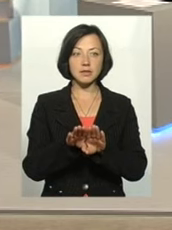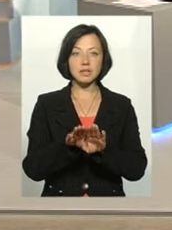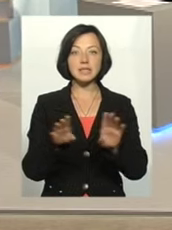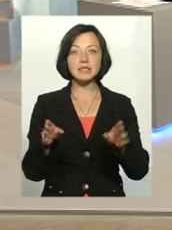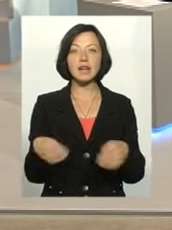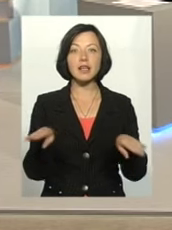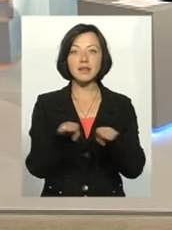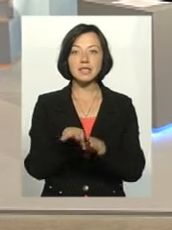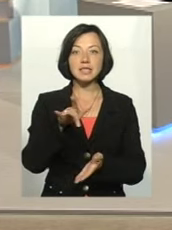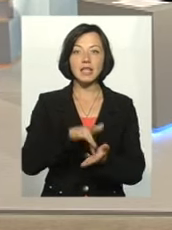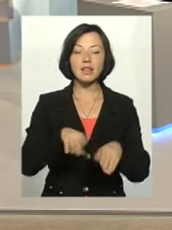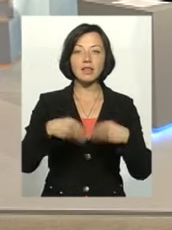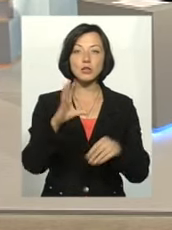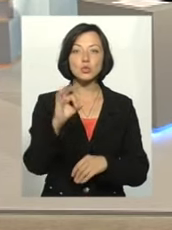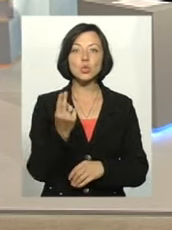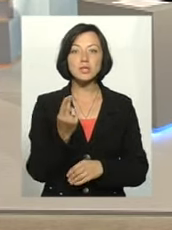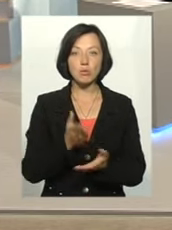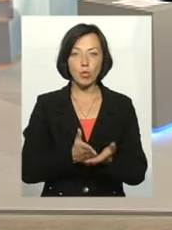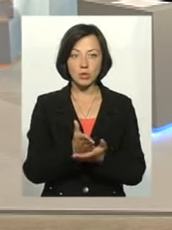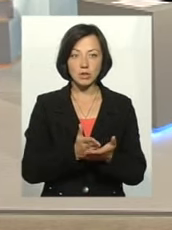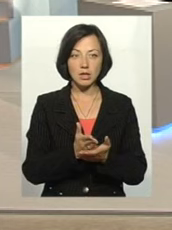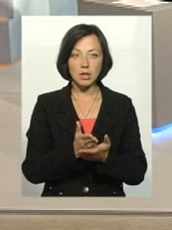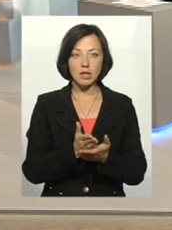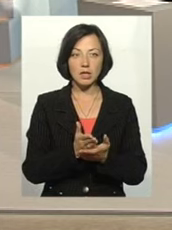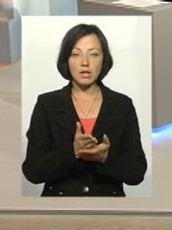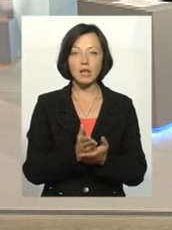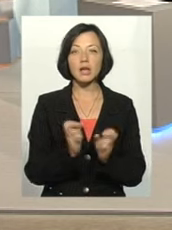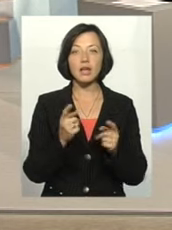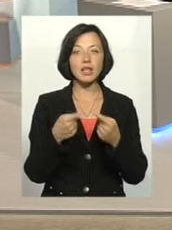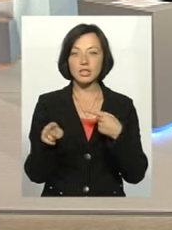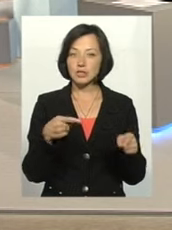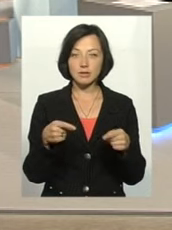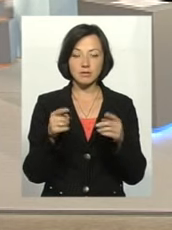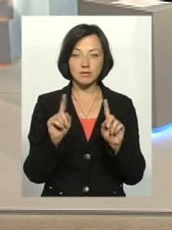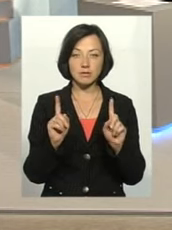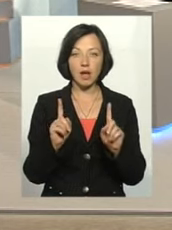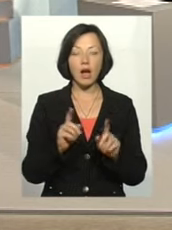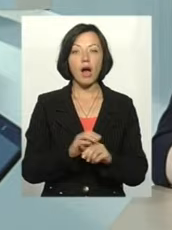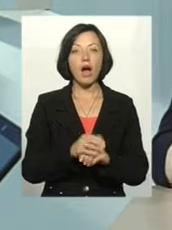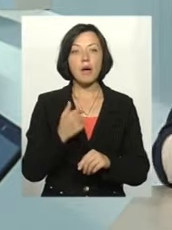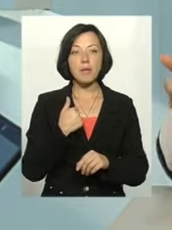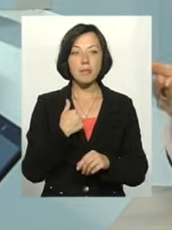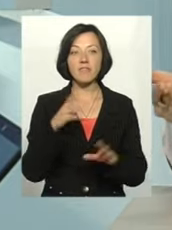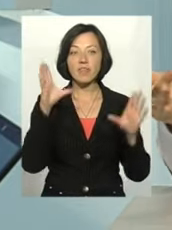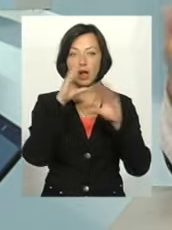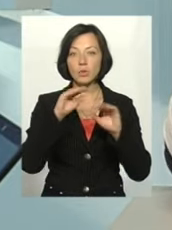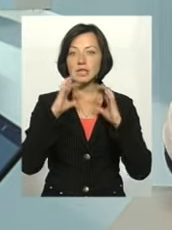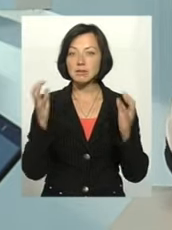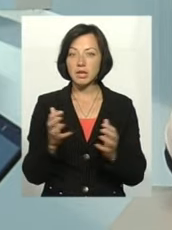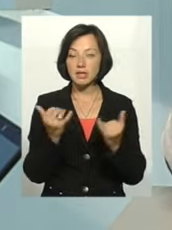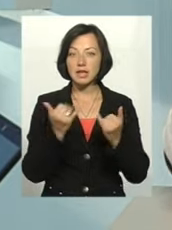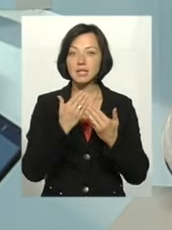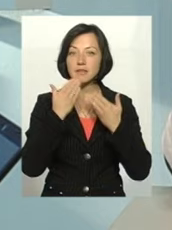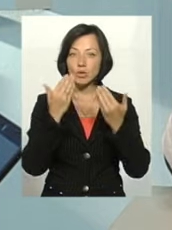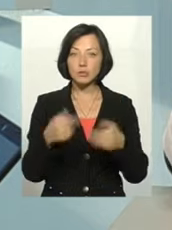закривати центр надання соціальних? Центр соціальних послуг, саме як тобто таковий. Тобто це дуже різні речі. Але вдалося його зберігти, і наразі вони звернулися